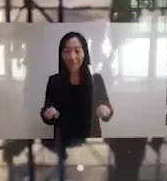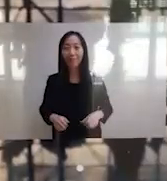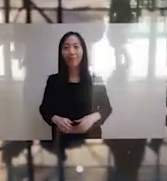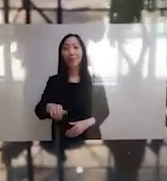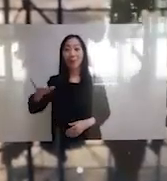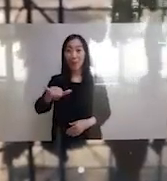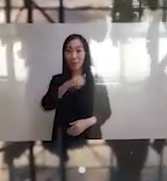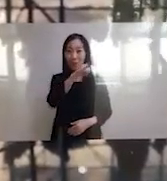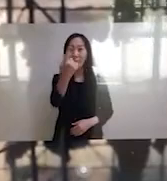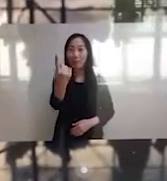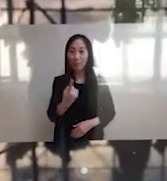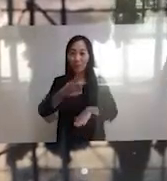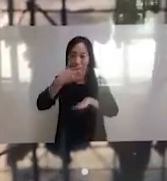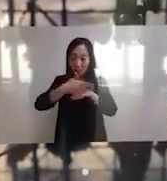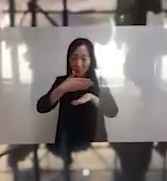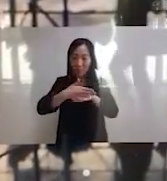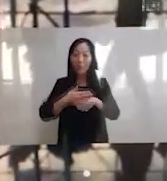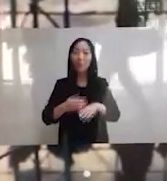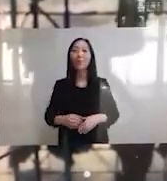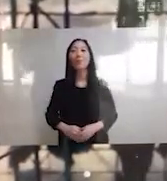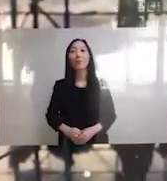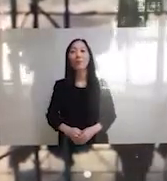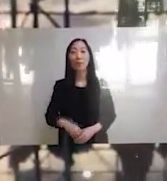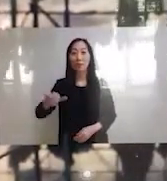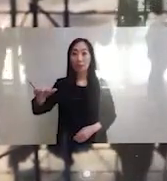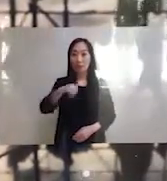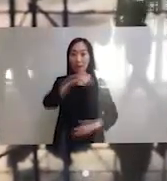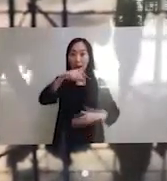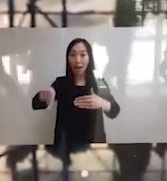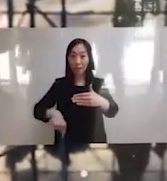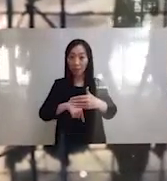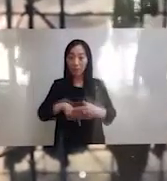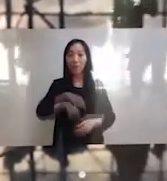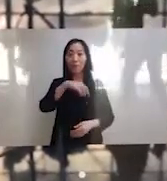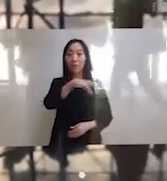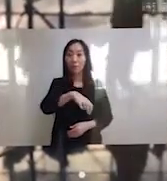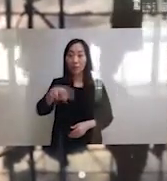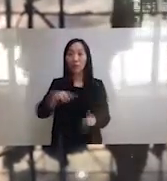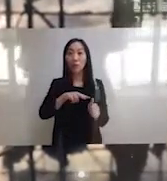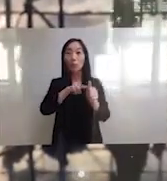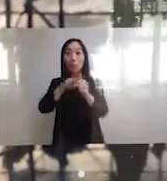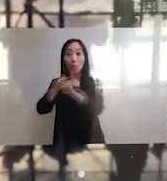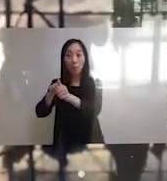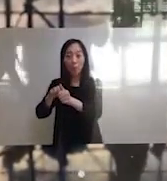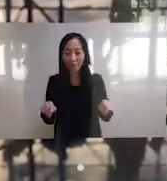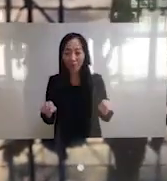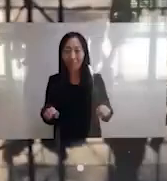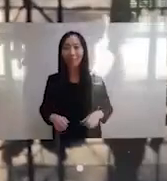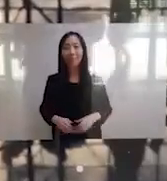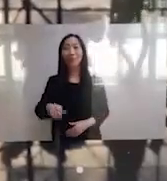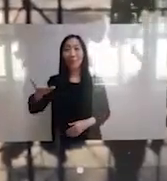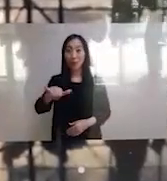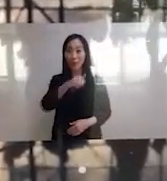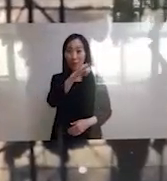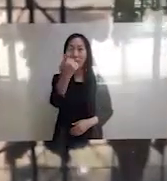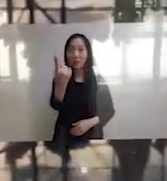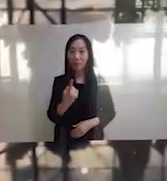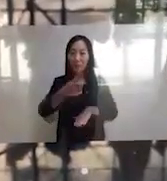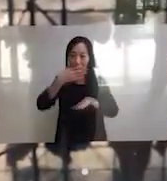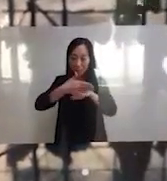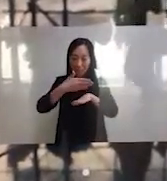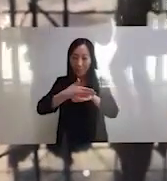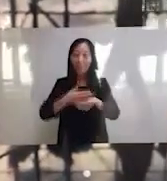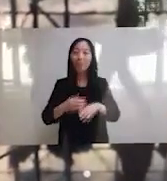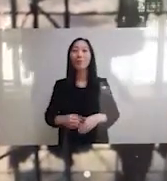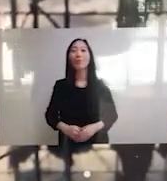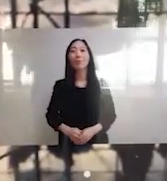네, 저희가 이렇게 개발한 수어인식 키오스크를 이용을 해서 실제 공항에서 키오스크의 이제 실제 농인분을 대상으로